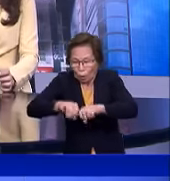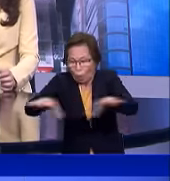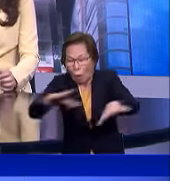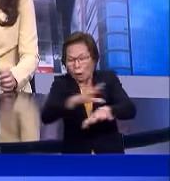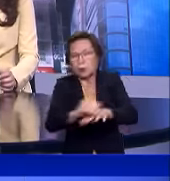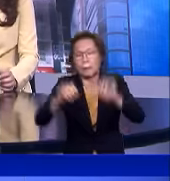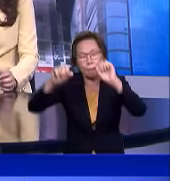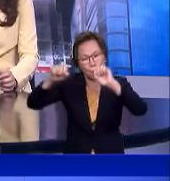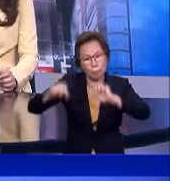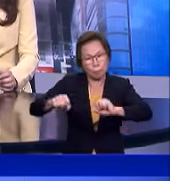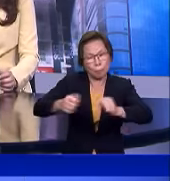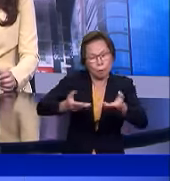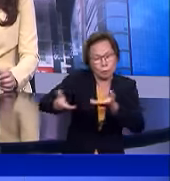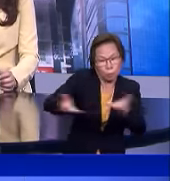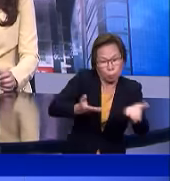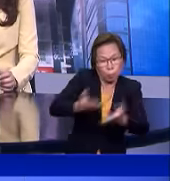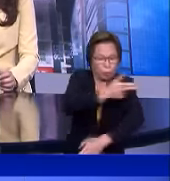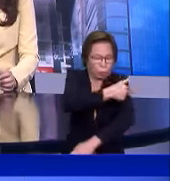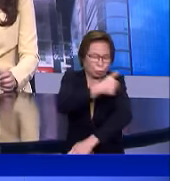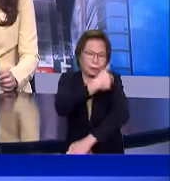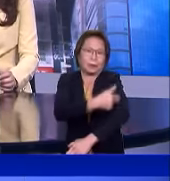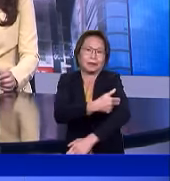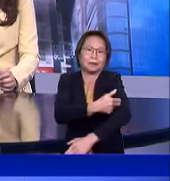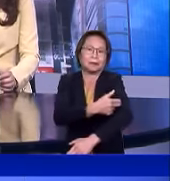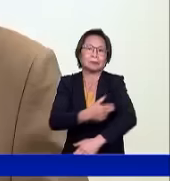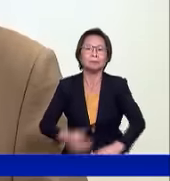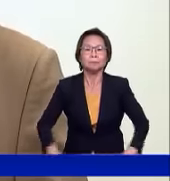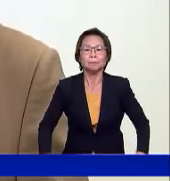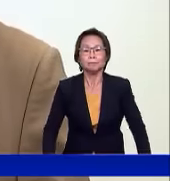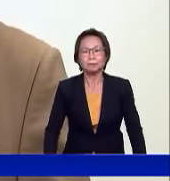dan keupayaan operasi hospital.